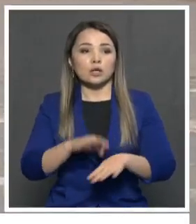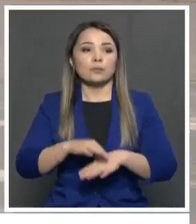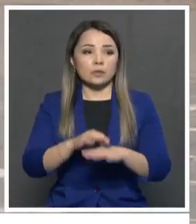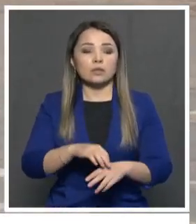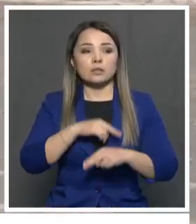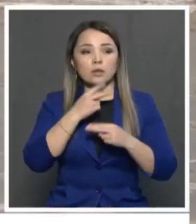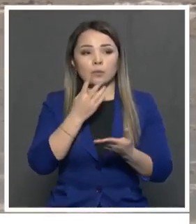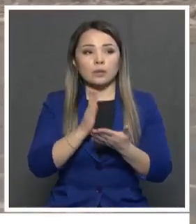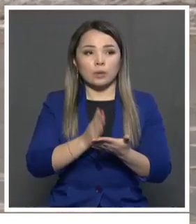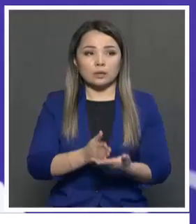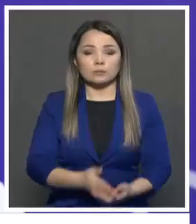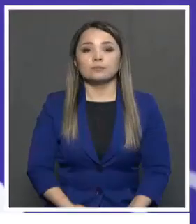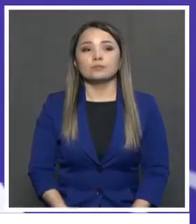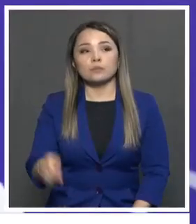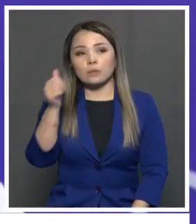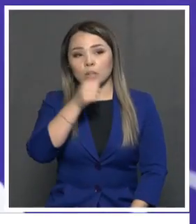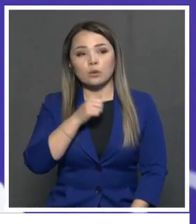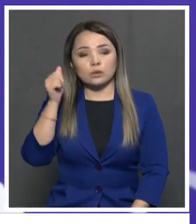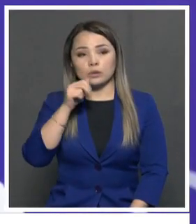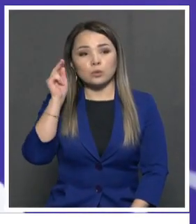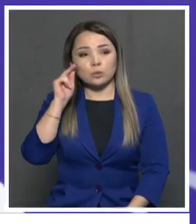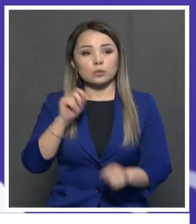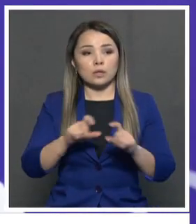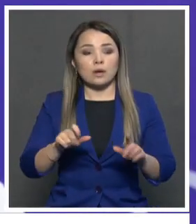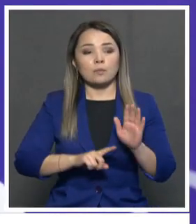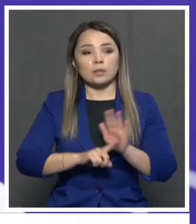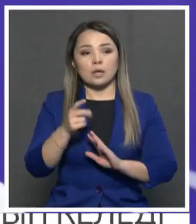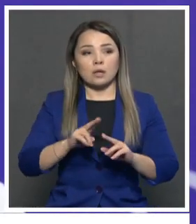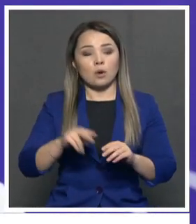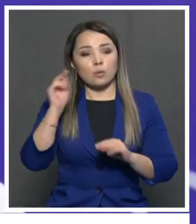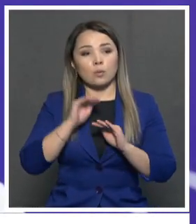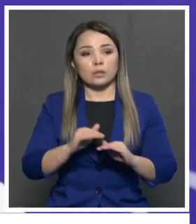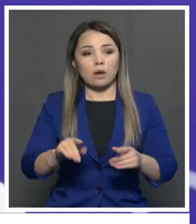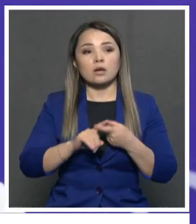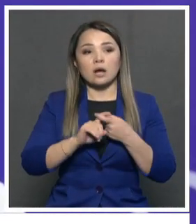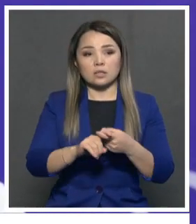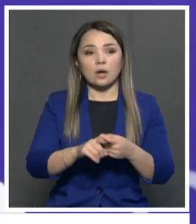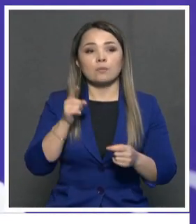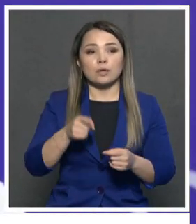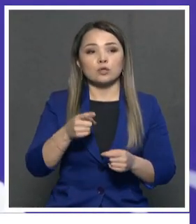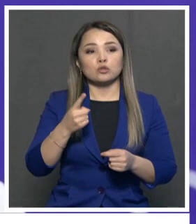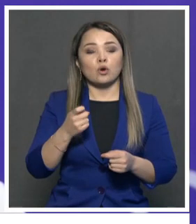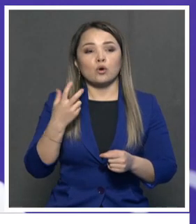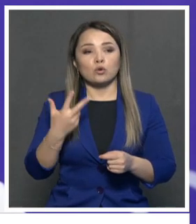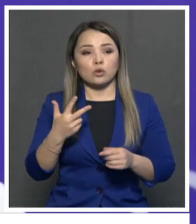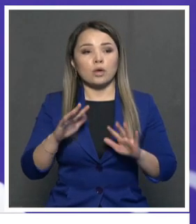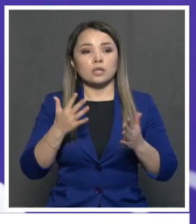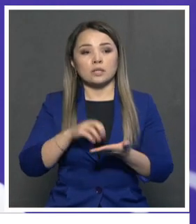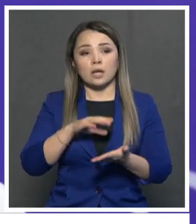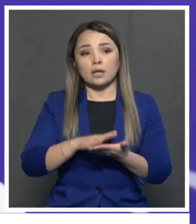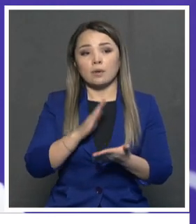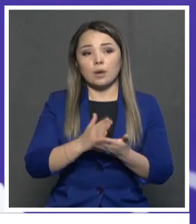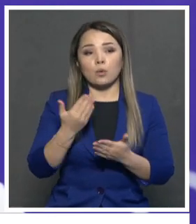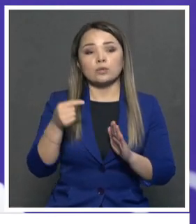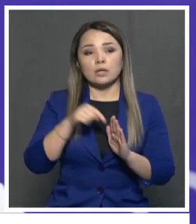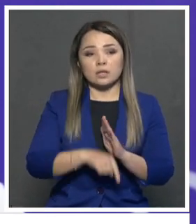ықпал етіп отыр. Оқу жылының басынан бастап оқушылар арасында коронавирусты инфекция 1103 жағдайы тіркелді.